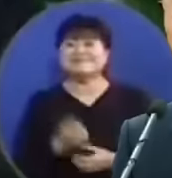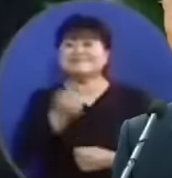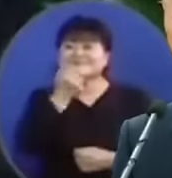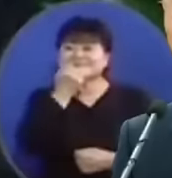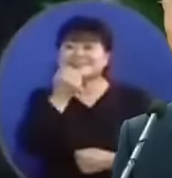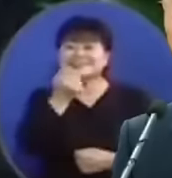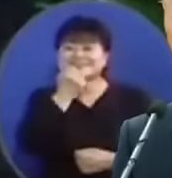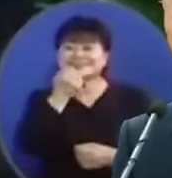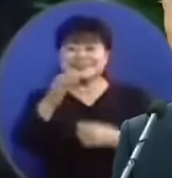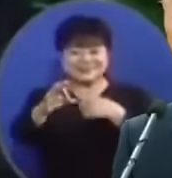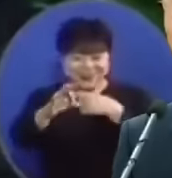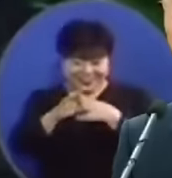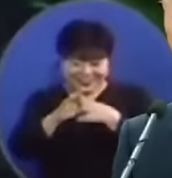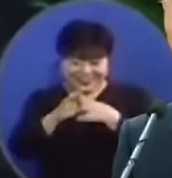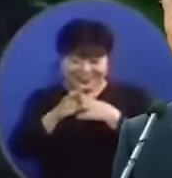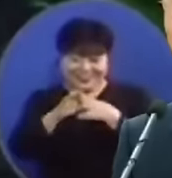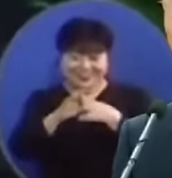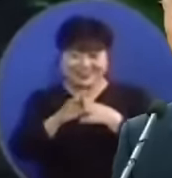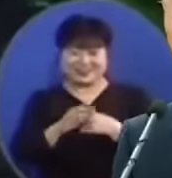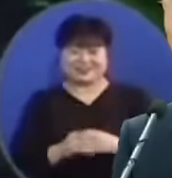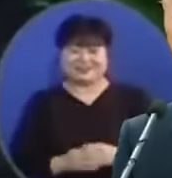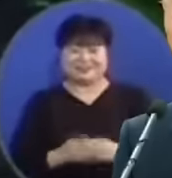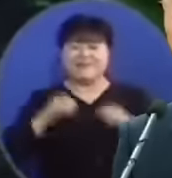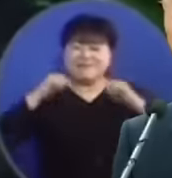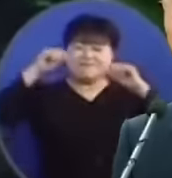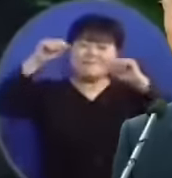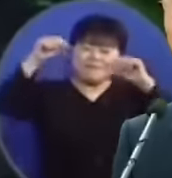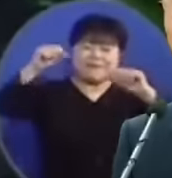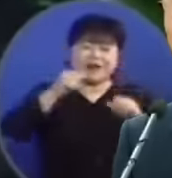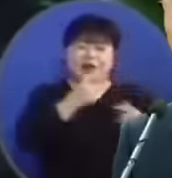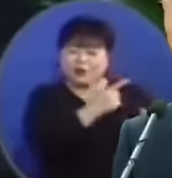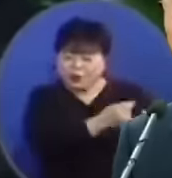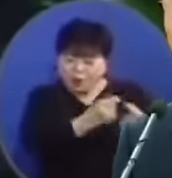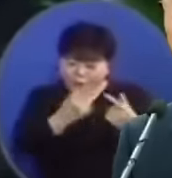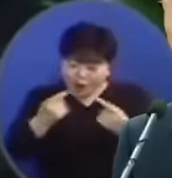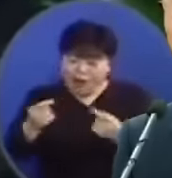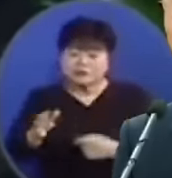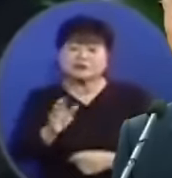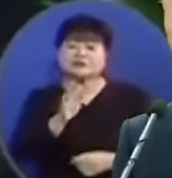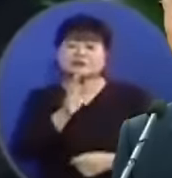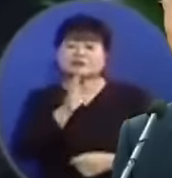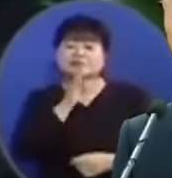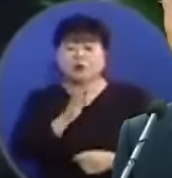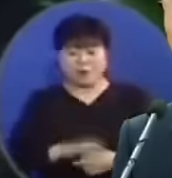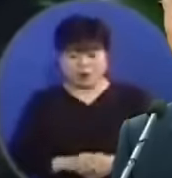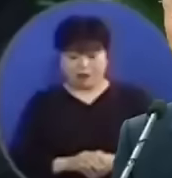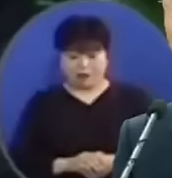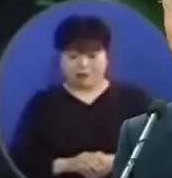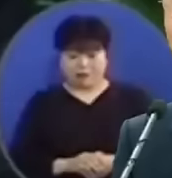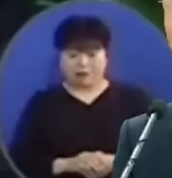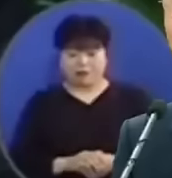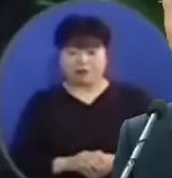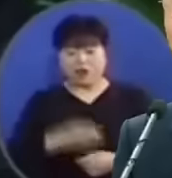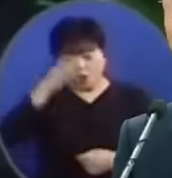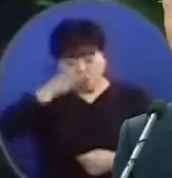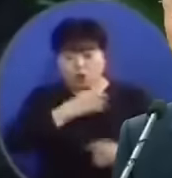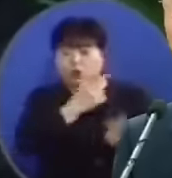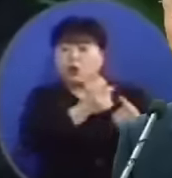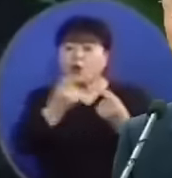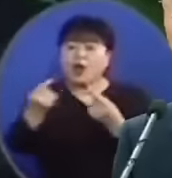웃으면 윗몸 일으키기 운동 25번 한 것과 같다.